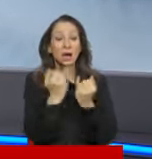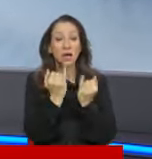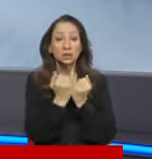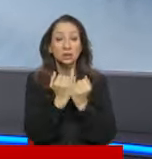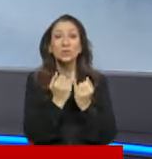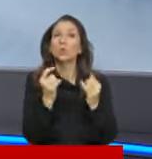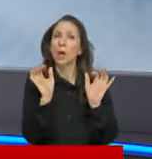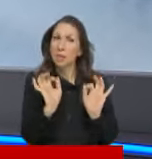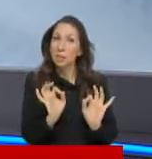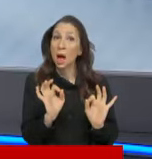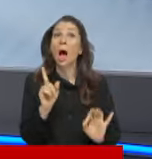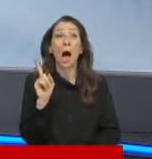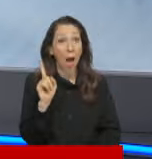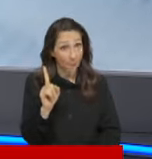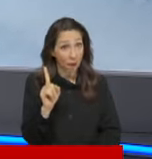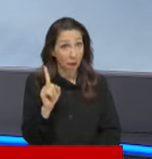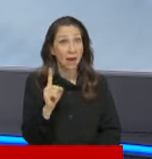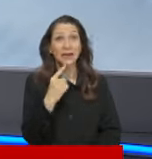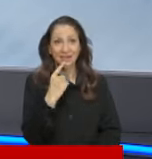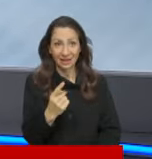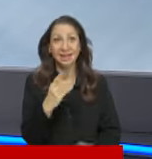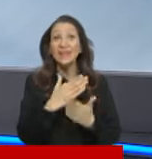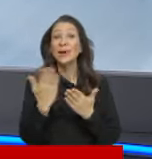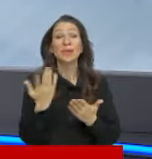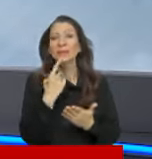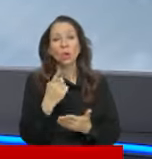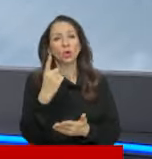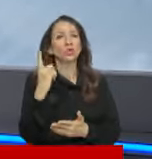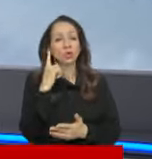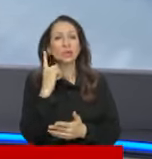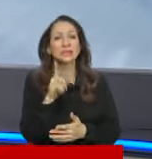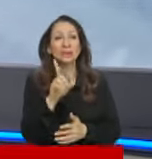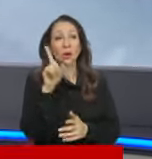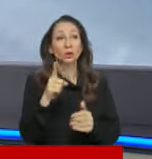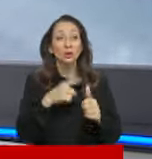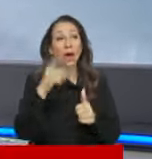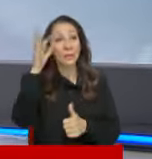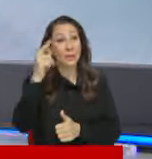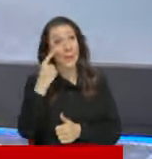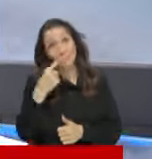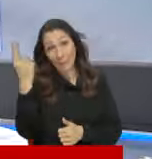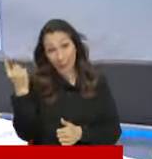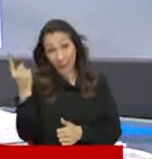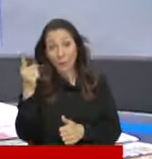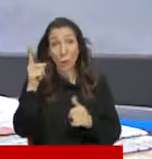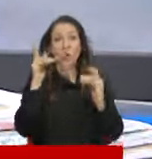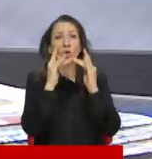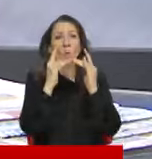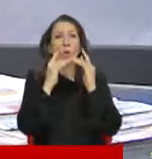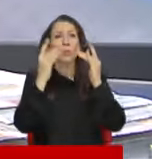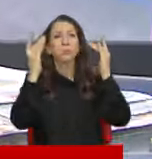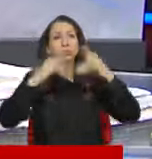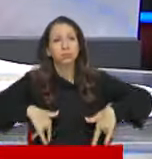hukukunu koruyacağım ama dedi devamında ne söyledi Onu da duyacaksınız önce Amerika Birleşik devletleri'ndeki o